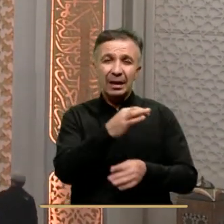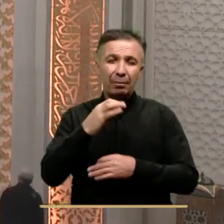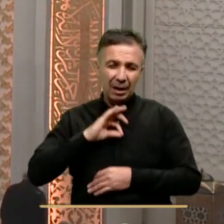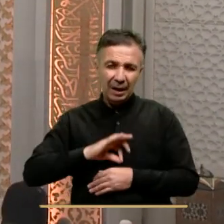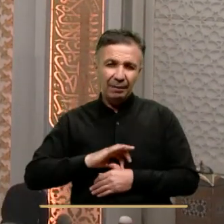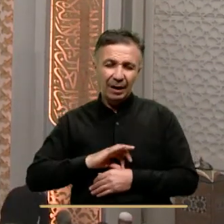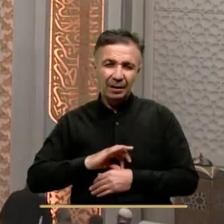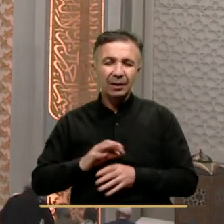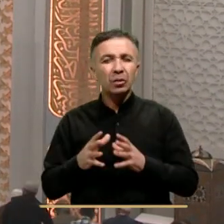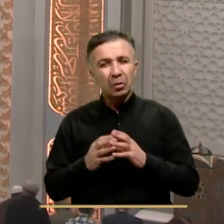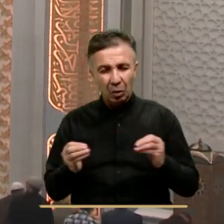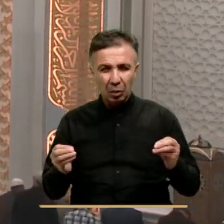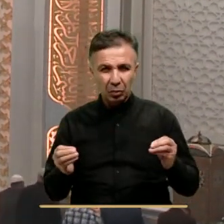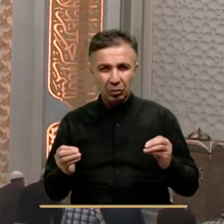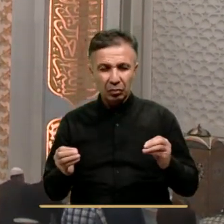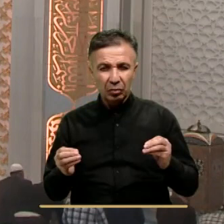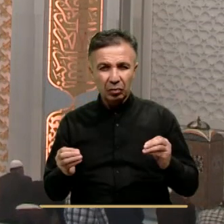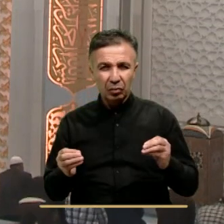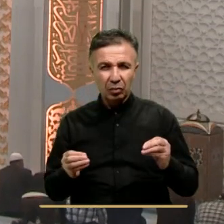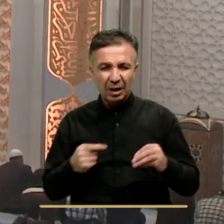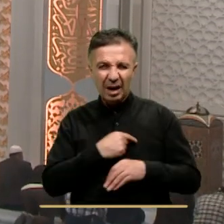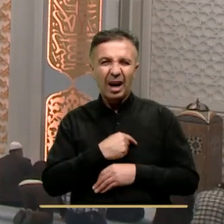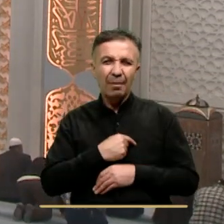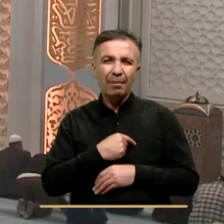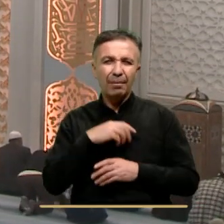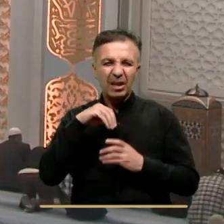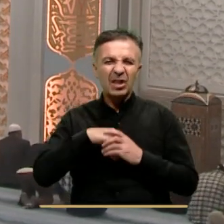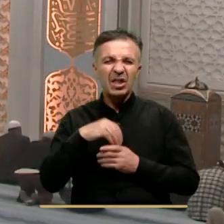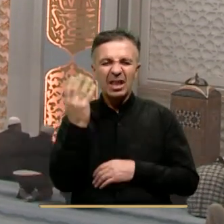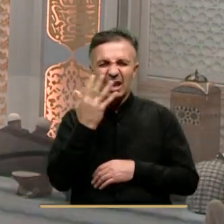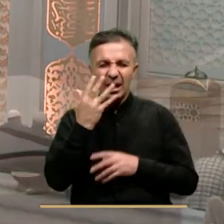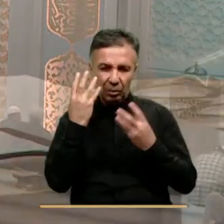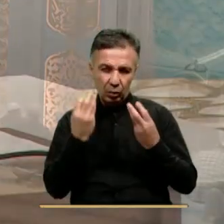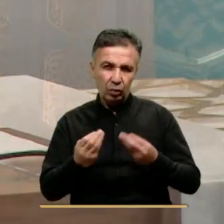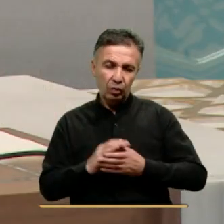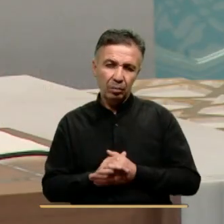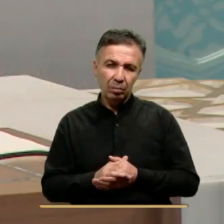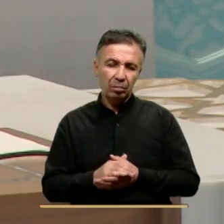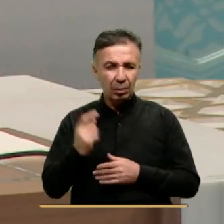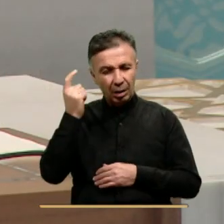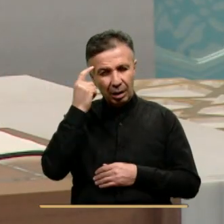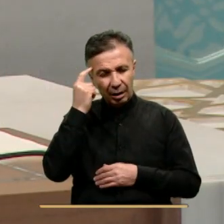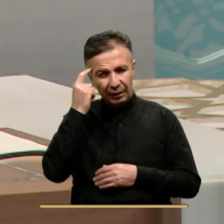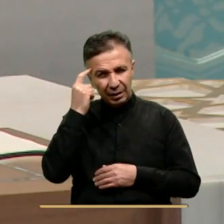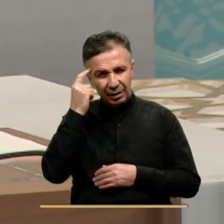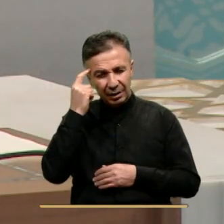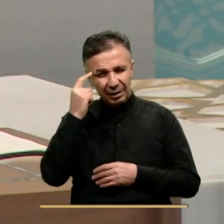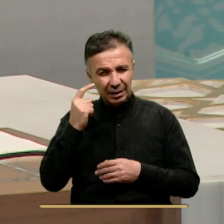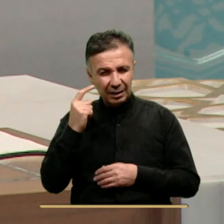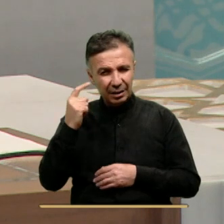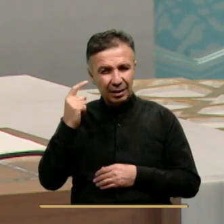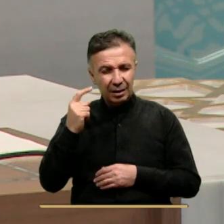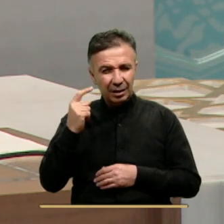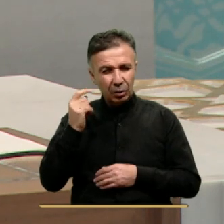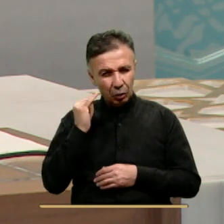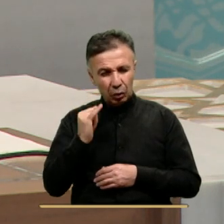hissiyatı ölür insanın gönlü kirlenir Zihni kirlenir adeta